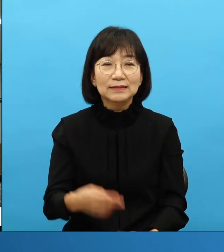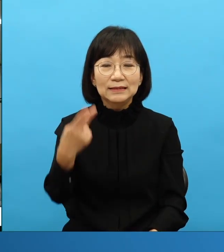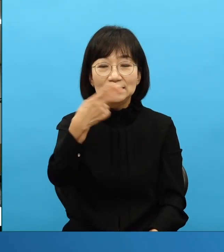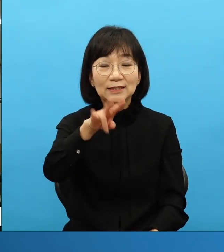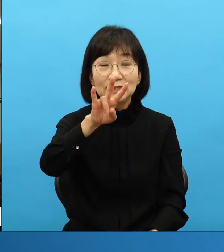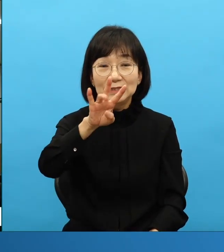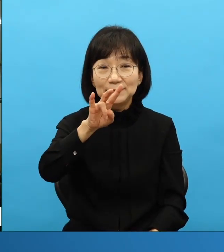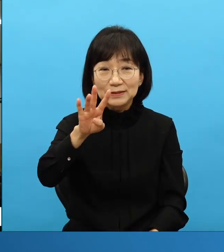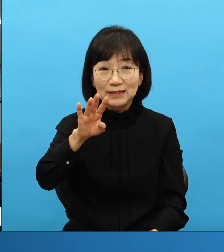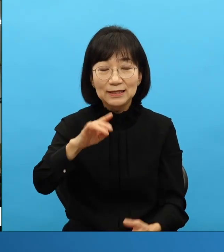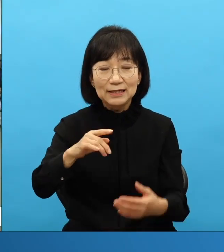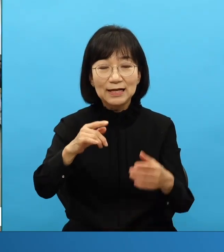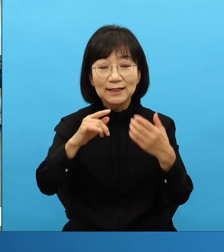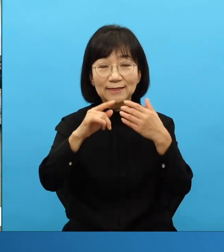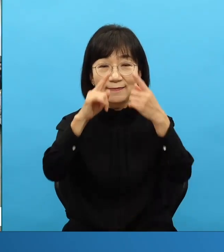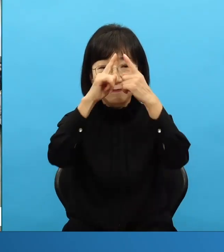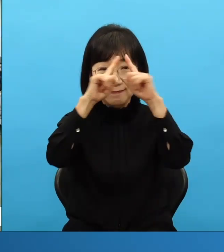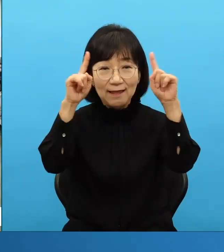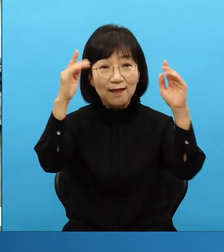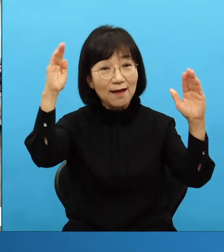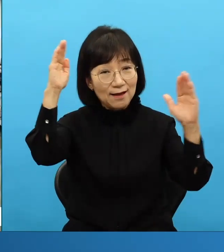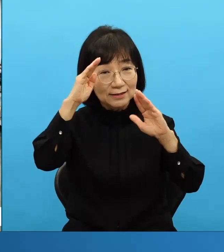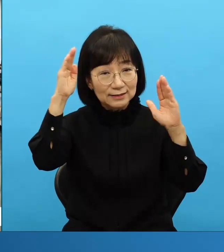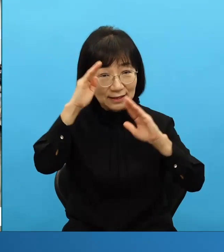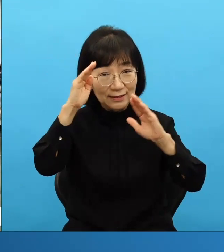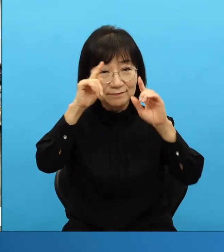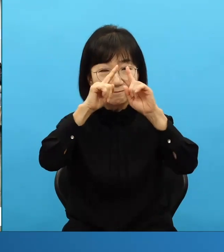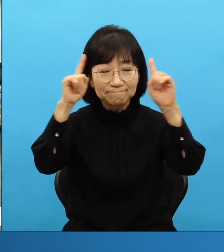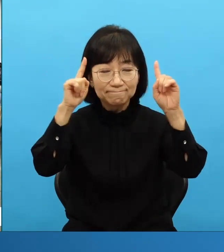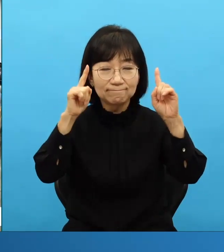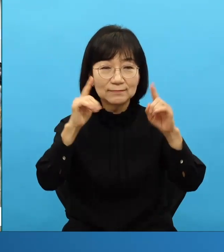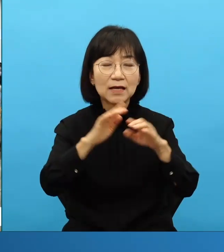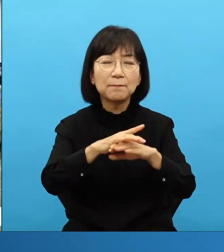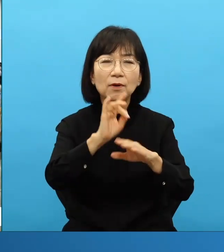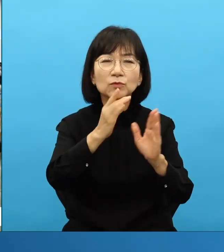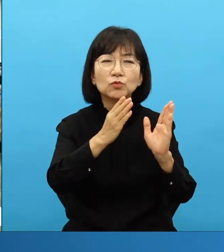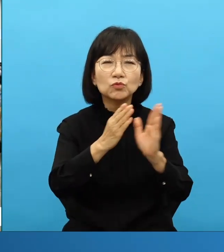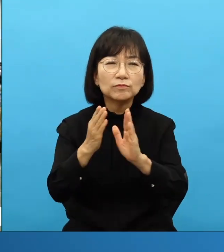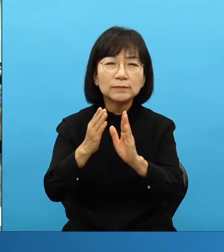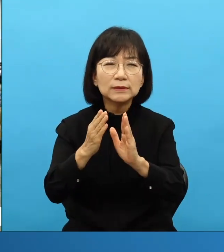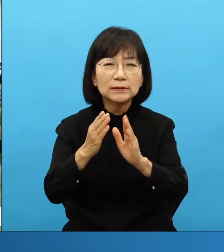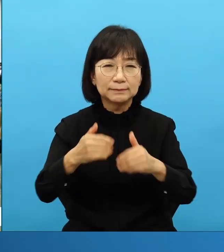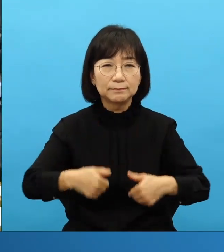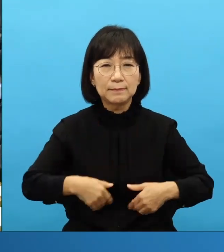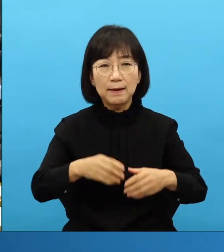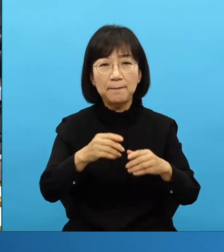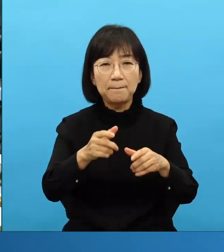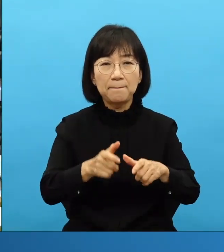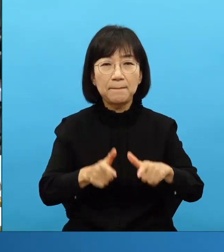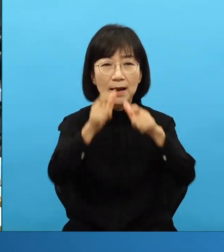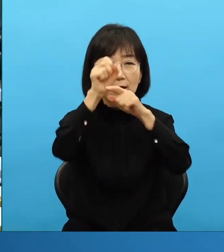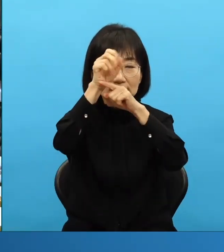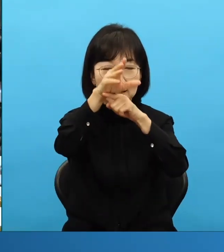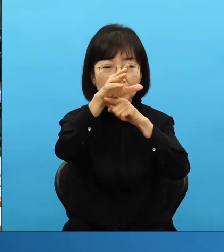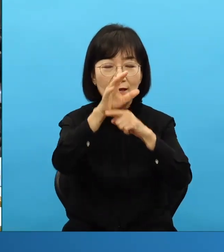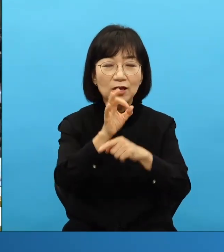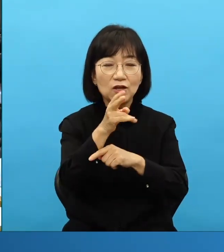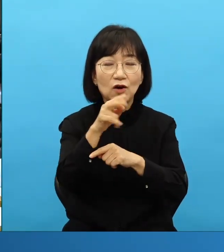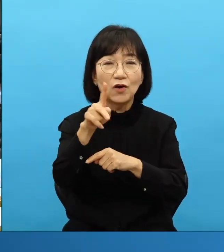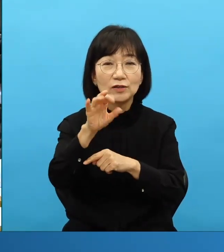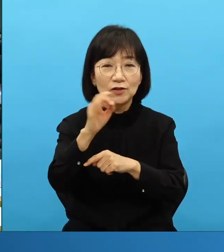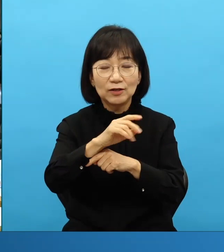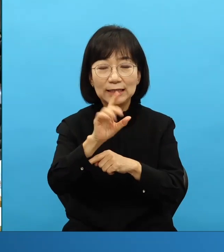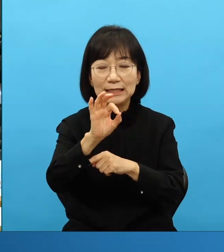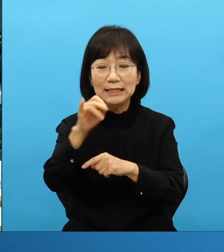2024 예비대학생 수련회가 먼저 준비할 3가지 망대, 여정, 이정표란 주제로 오늘 27일 덕평